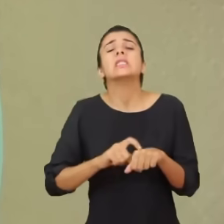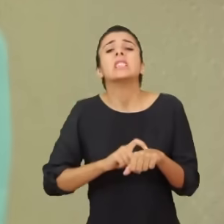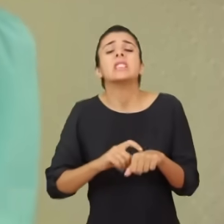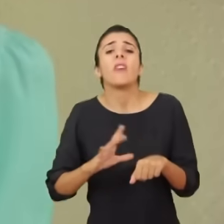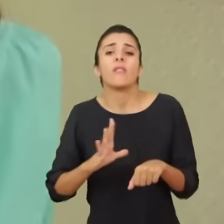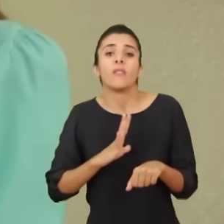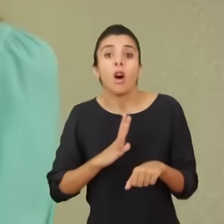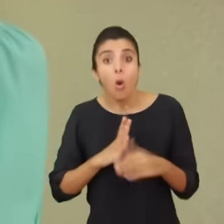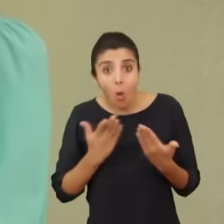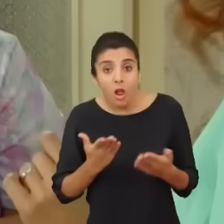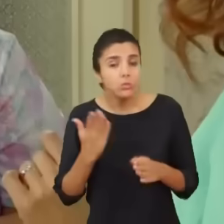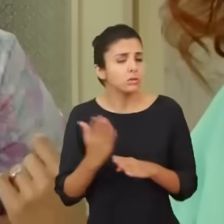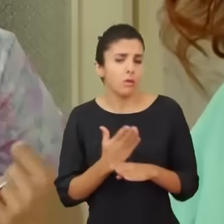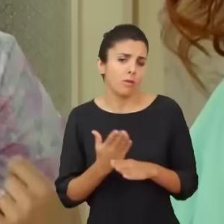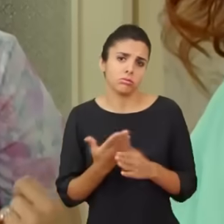biniyor yani. Öyle mi? Neden?